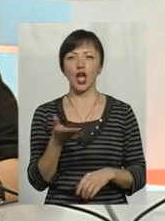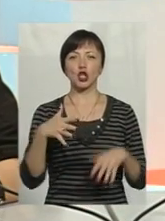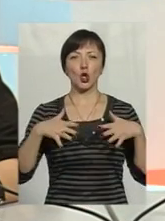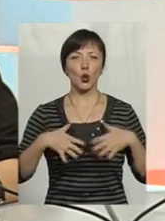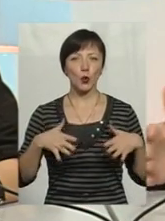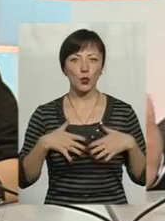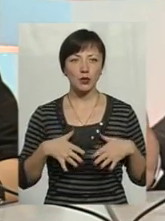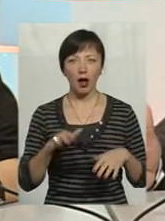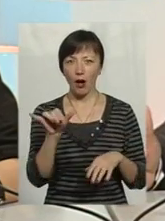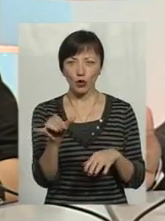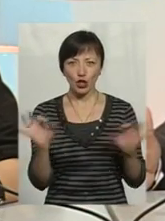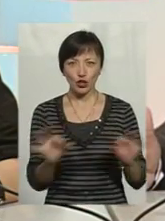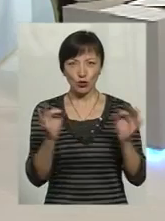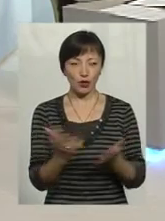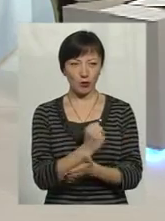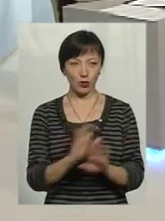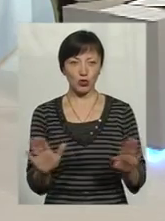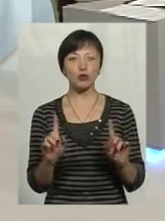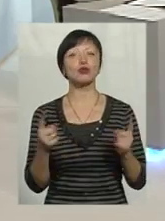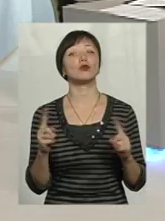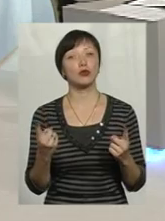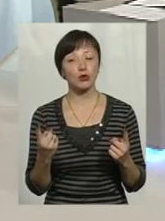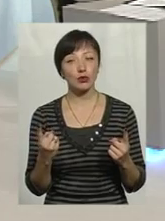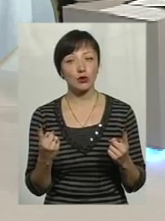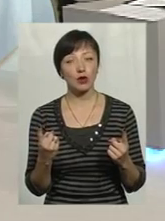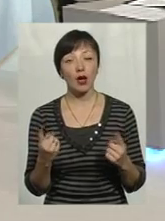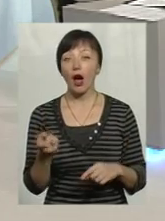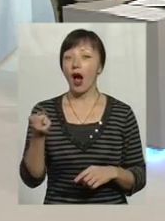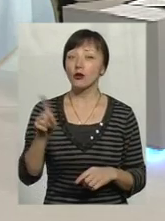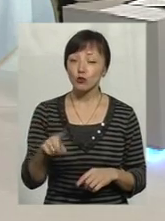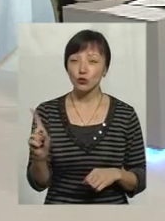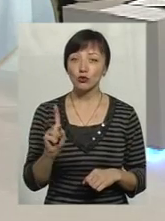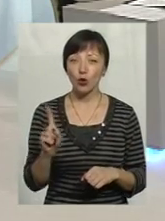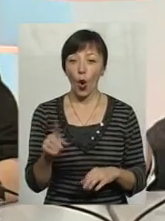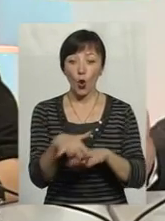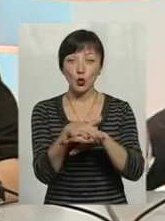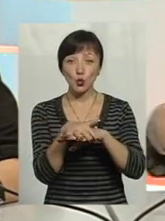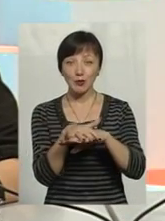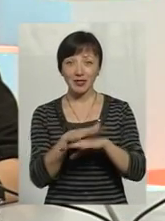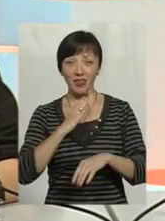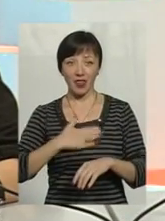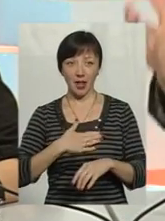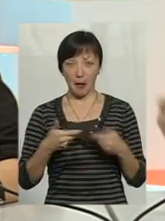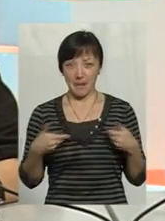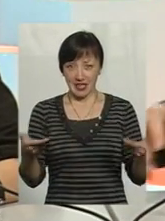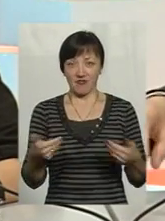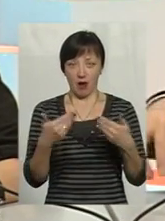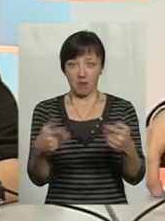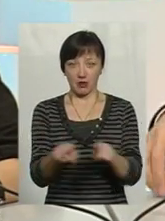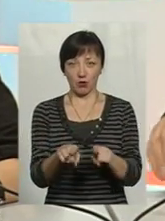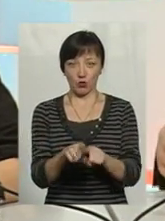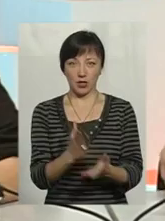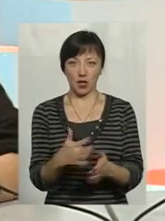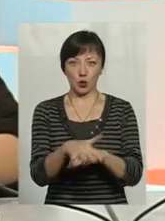Грузії, а в них нічого не виходить. А чому не виходить? А тому що суспільство наше, а ми всі з вами також, не тільки